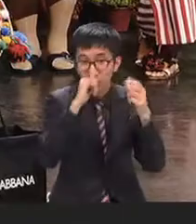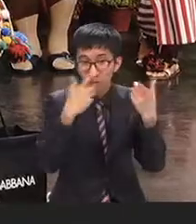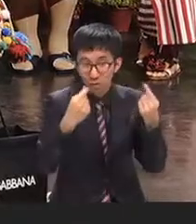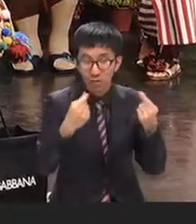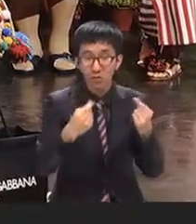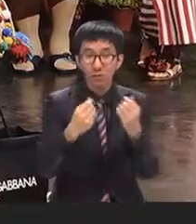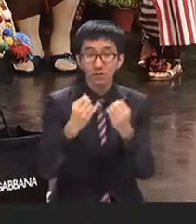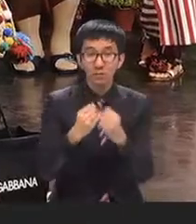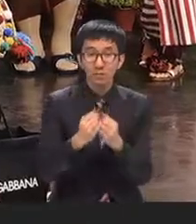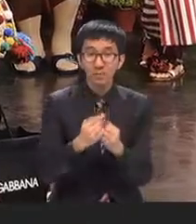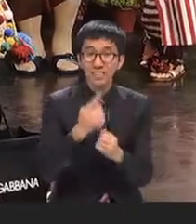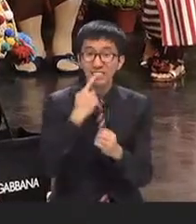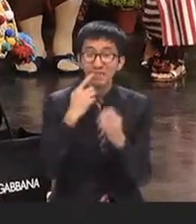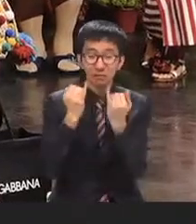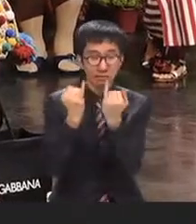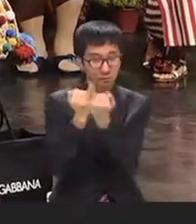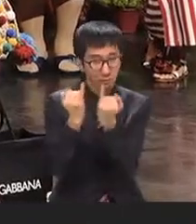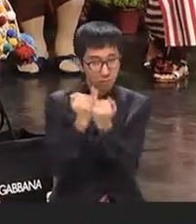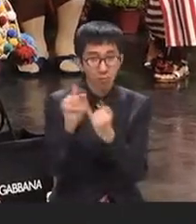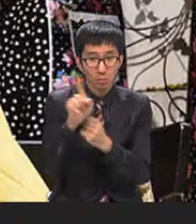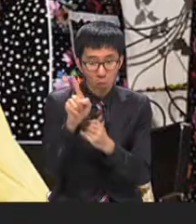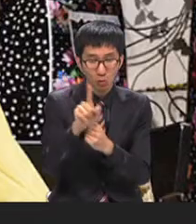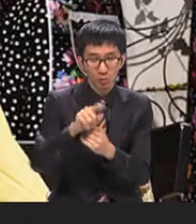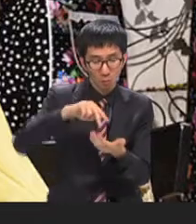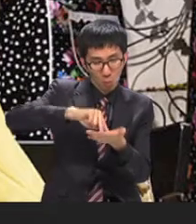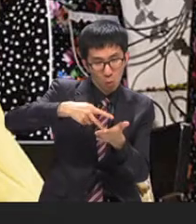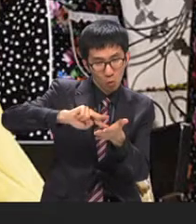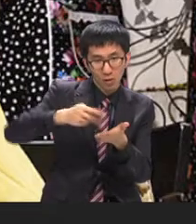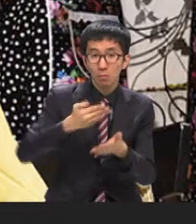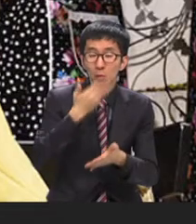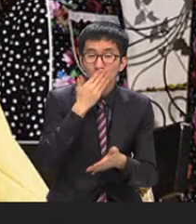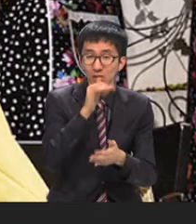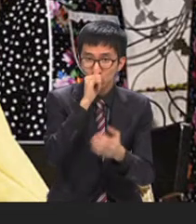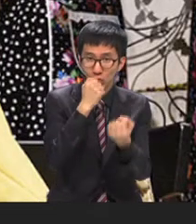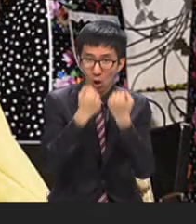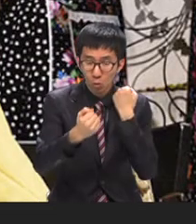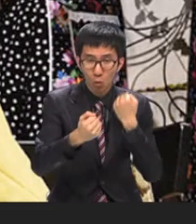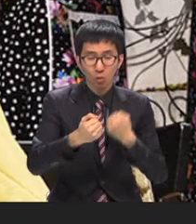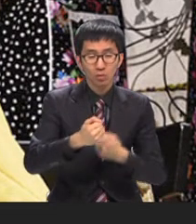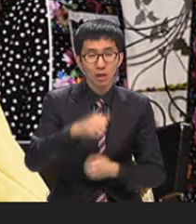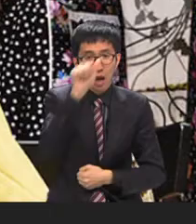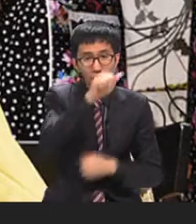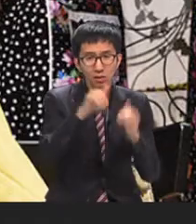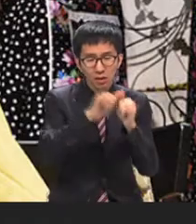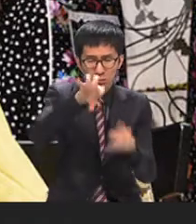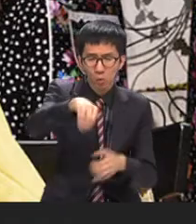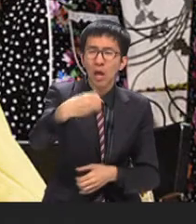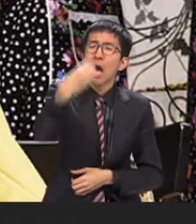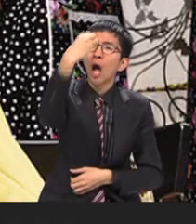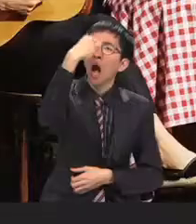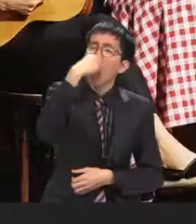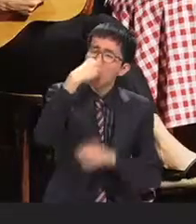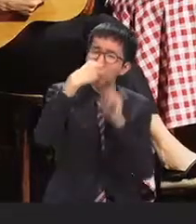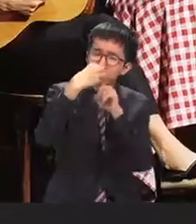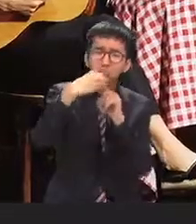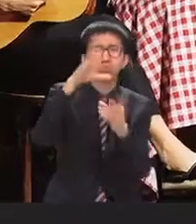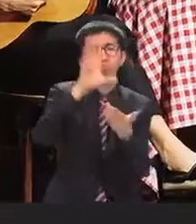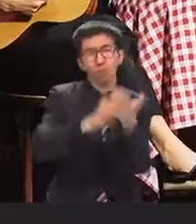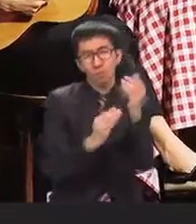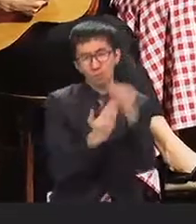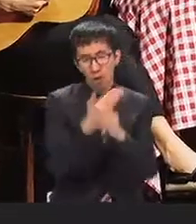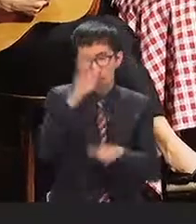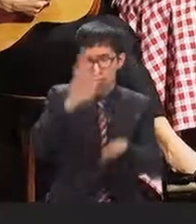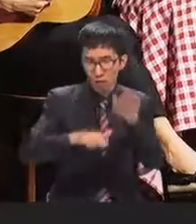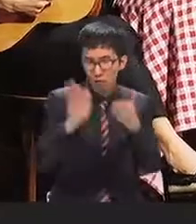후를 들어서 먹고 있는데 동양인은 손으로 집어서 먹는 유독 동양 임마 그렇게 사진이 찍혔고 확연히